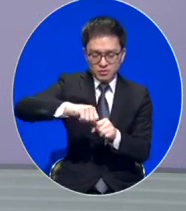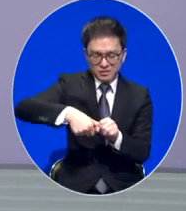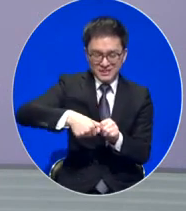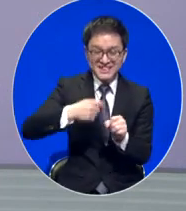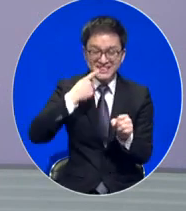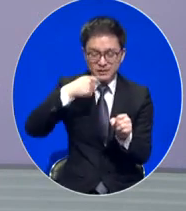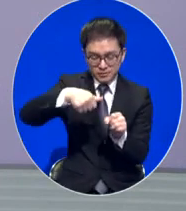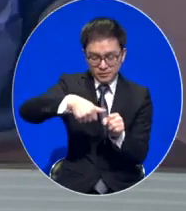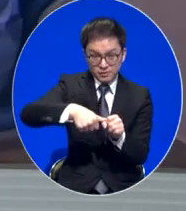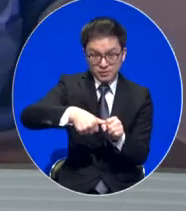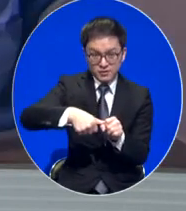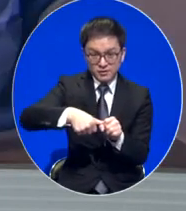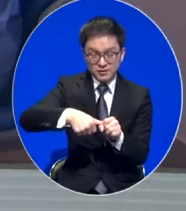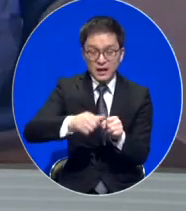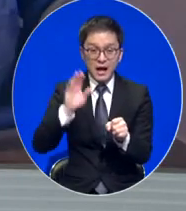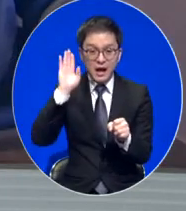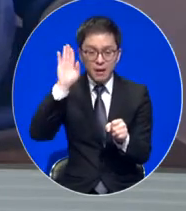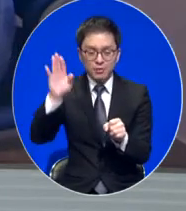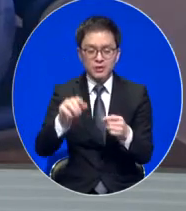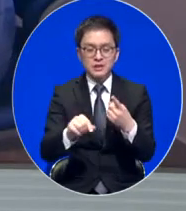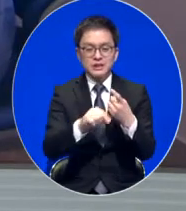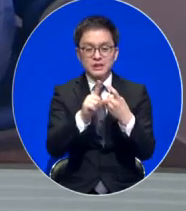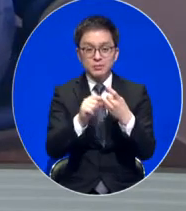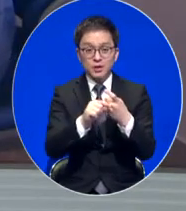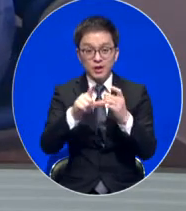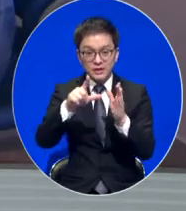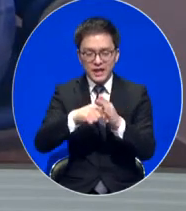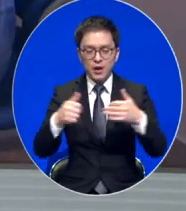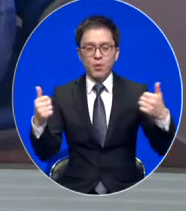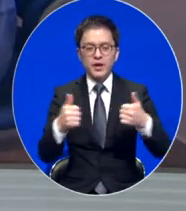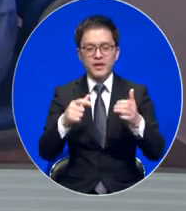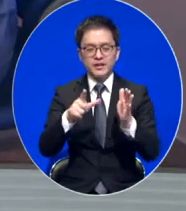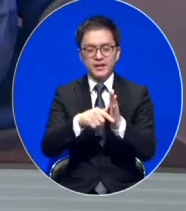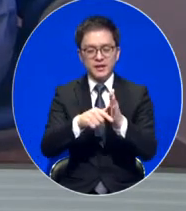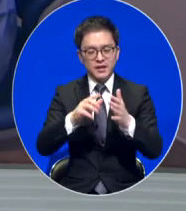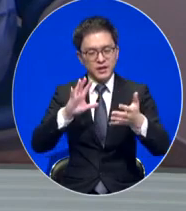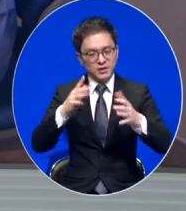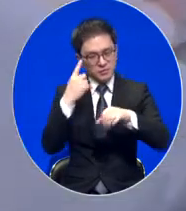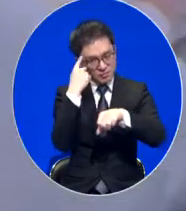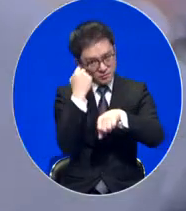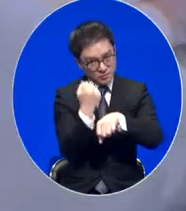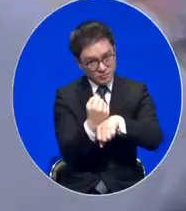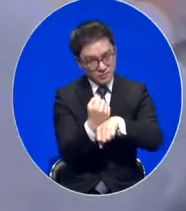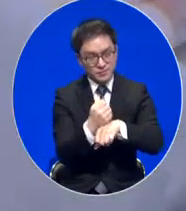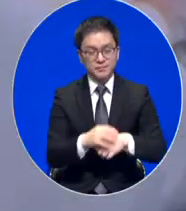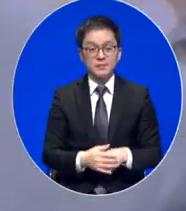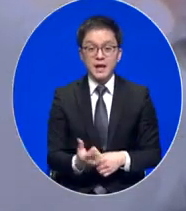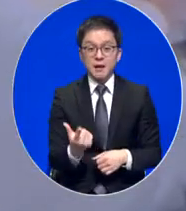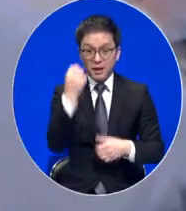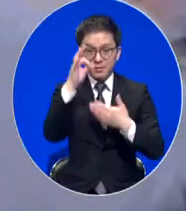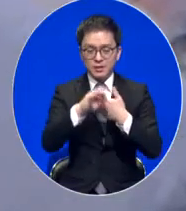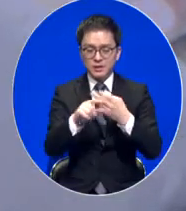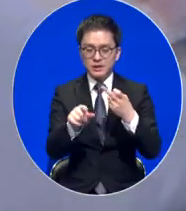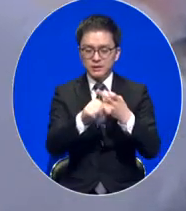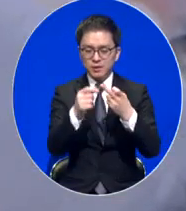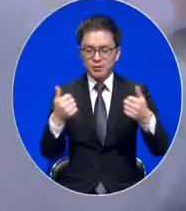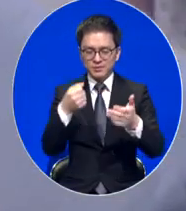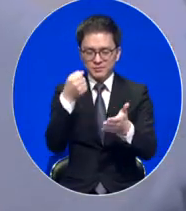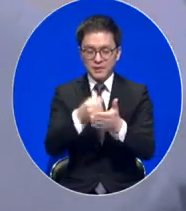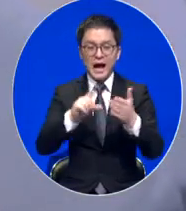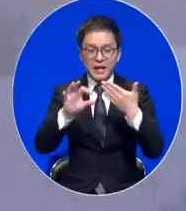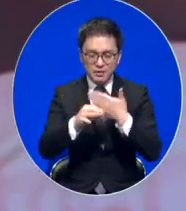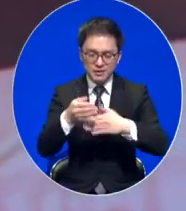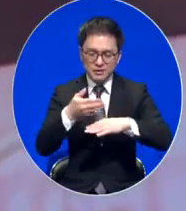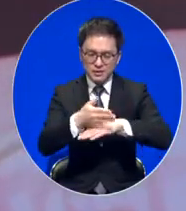방안을 다음 달 건강보험정책심의위원회에 안건으로 올릴 예정인데요. 빠르면 12월, 늦어도